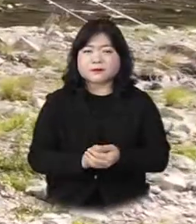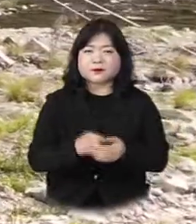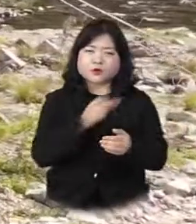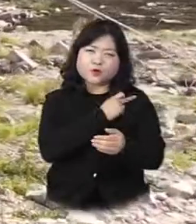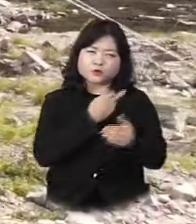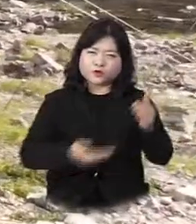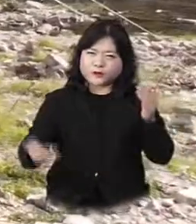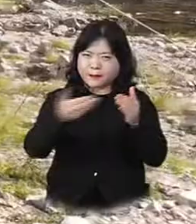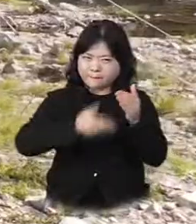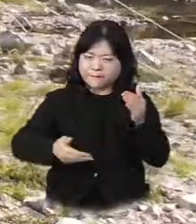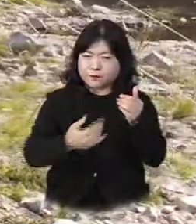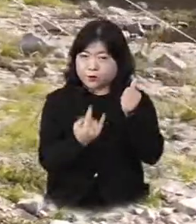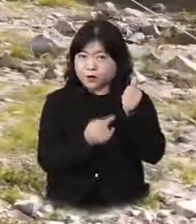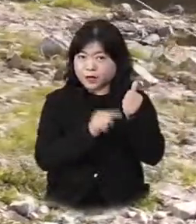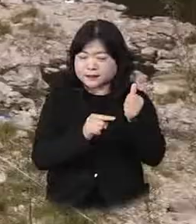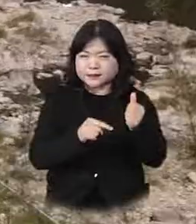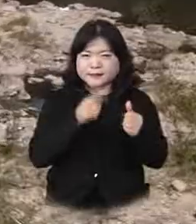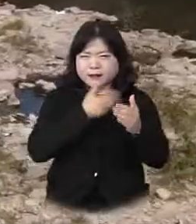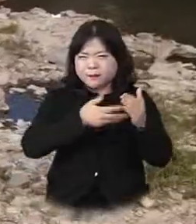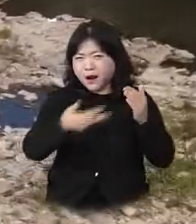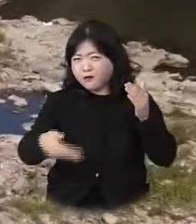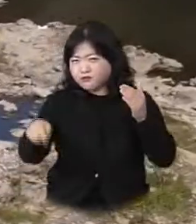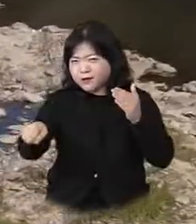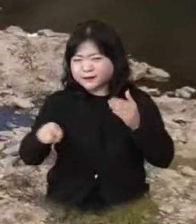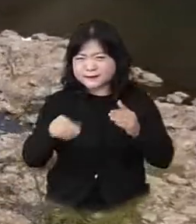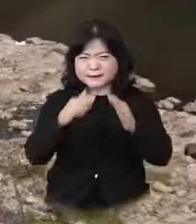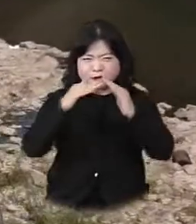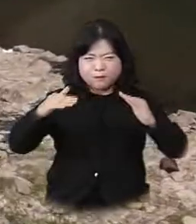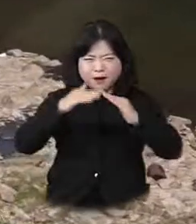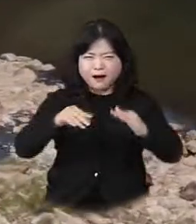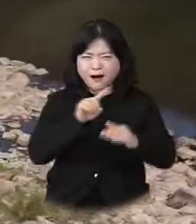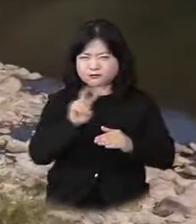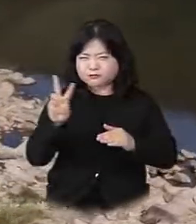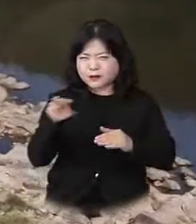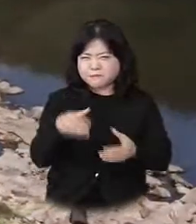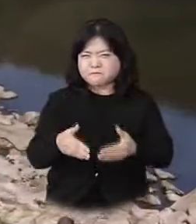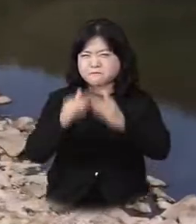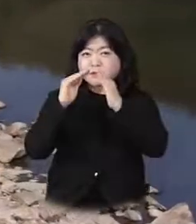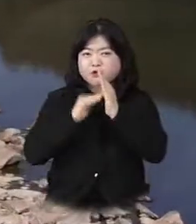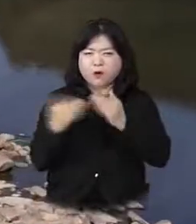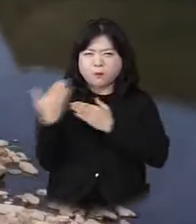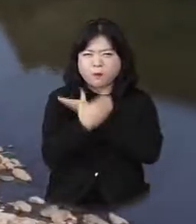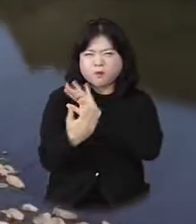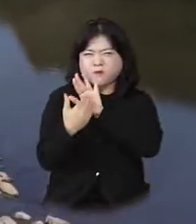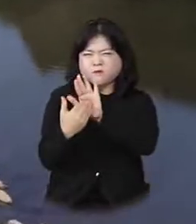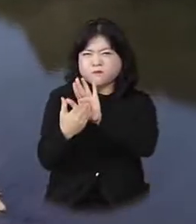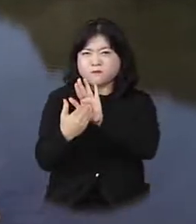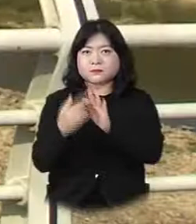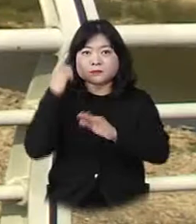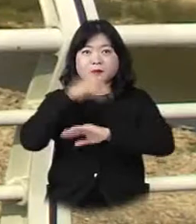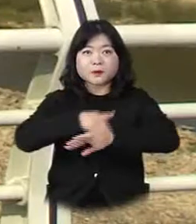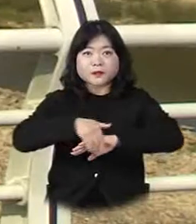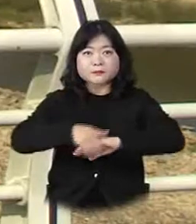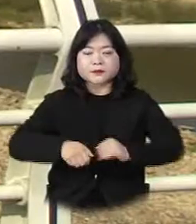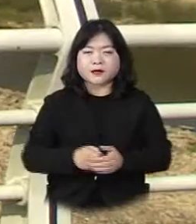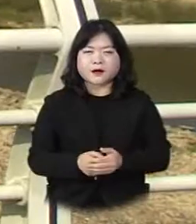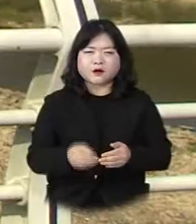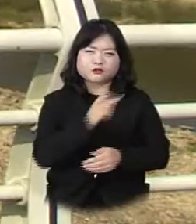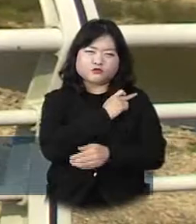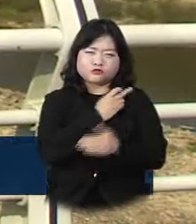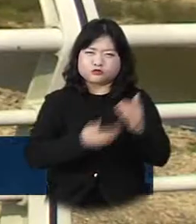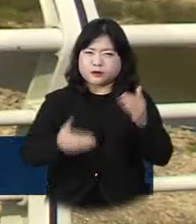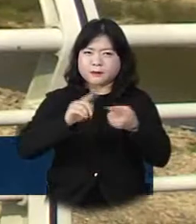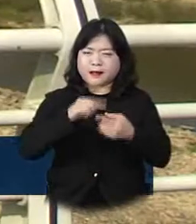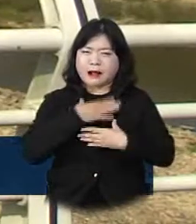영주댐 수호위원회는 댐 하류 하천에 천막 3동을 세우고 방류를 온몸으로 저지할 계획입니다. 영주댐에